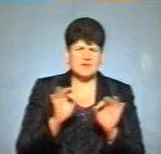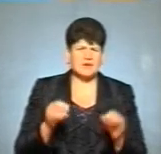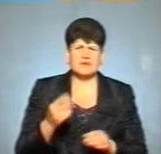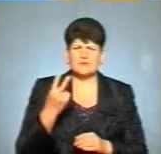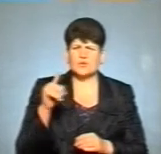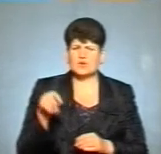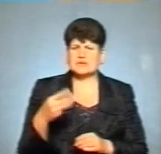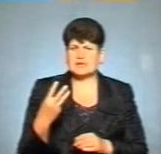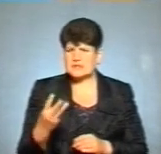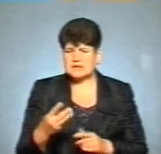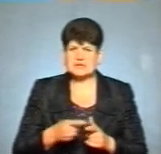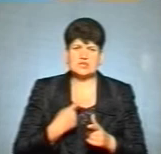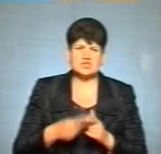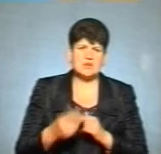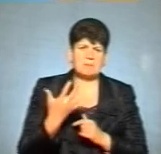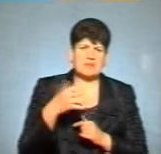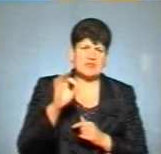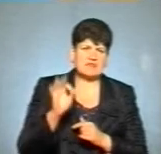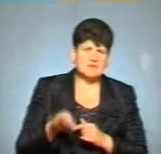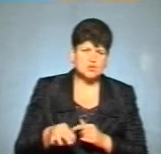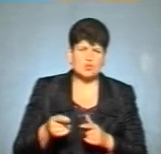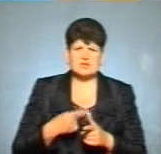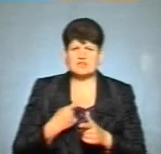2/3 чи 5% чи